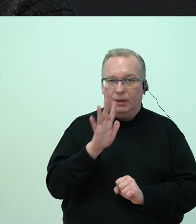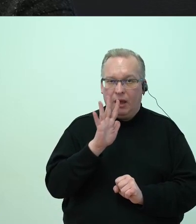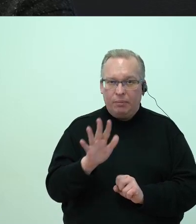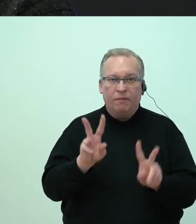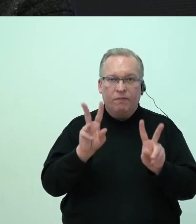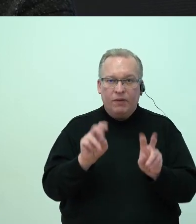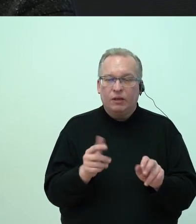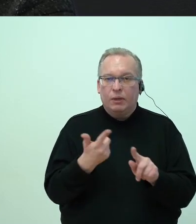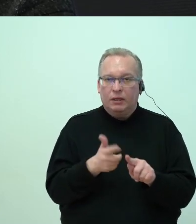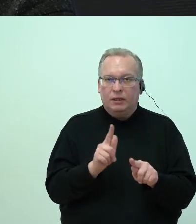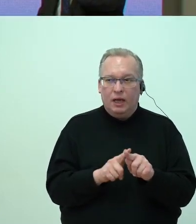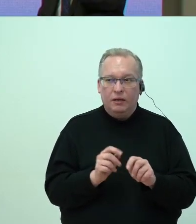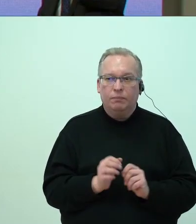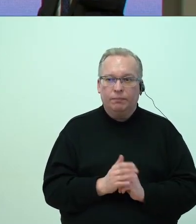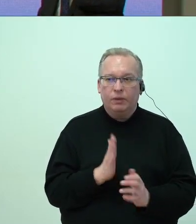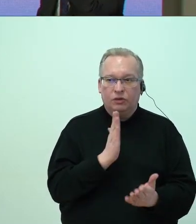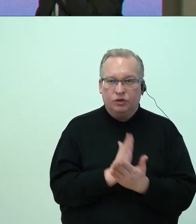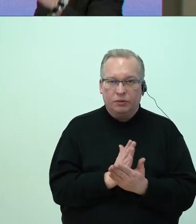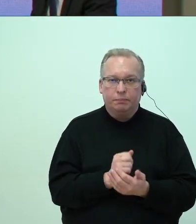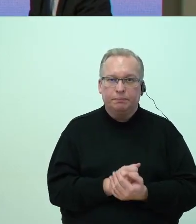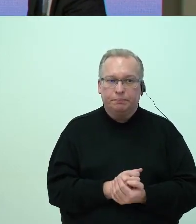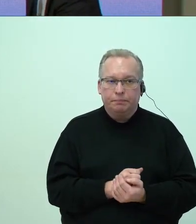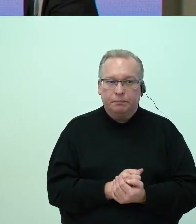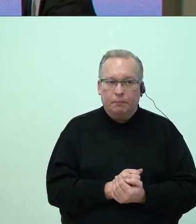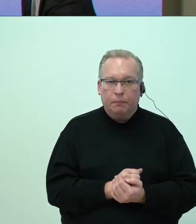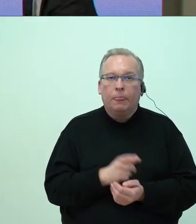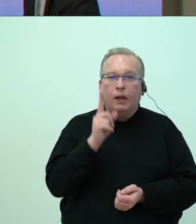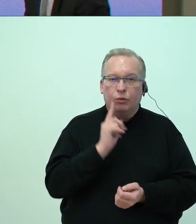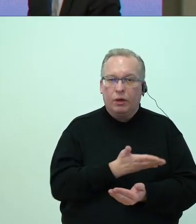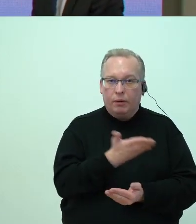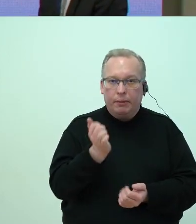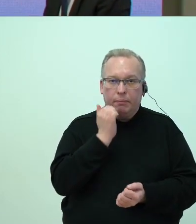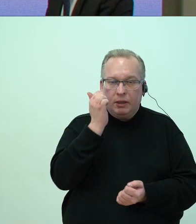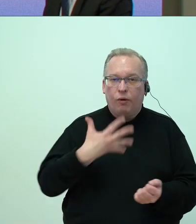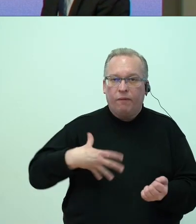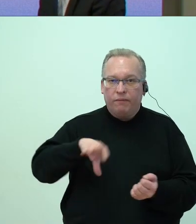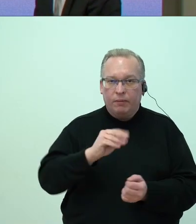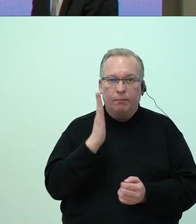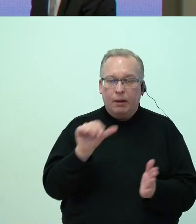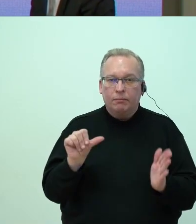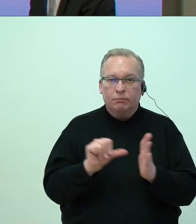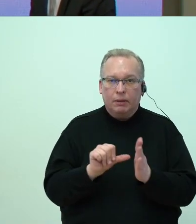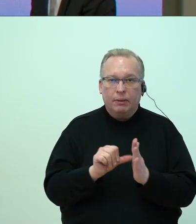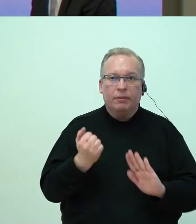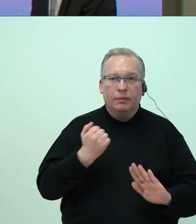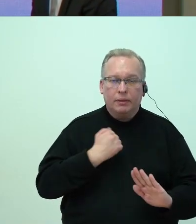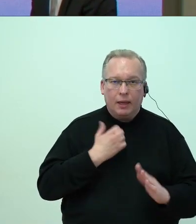neapykantos vedinas mentalitetas yra didžiulė problema. Norėčiau padėkoti visiems pranešėjams.